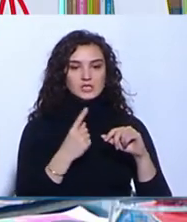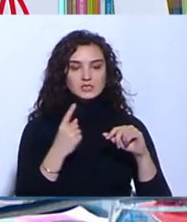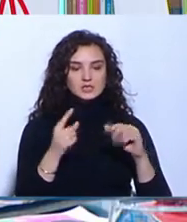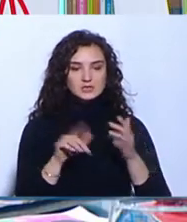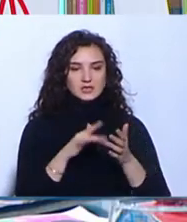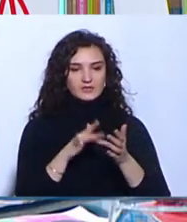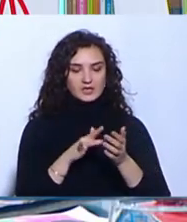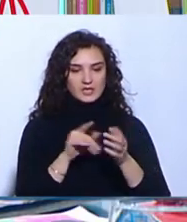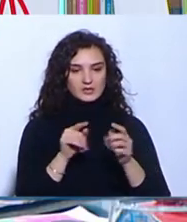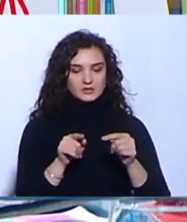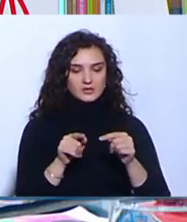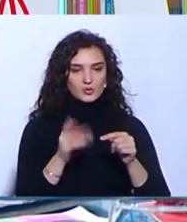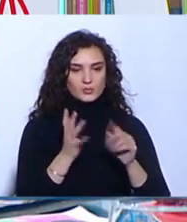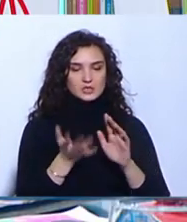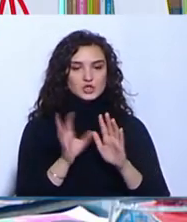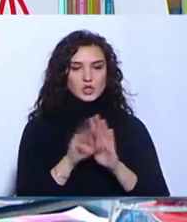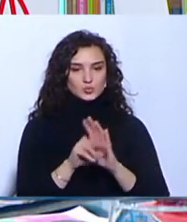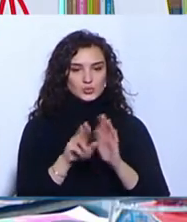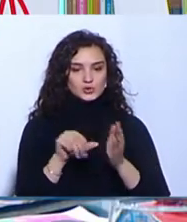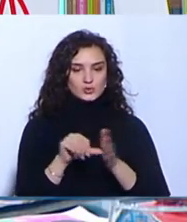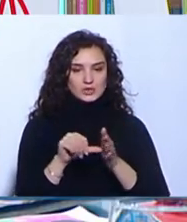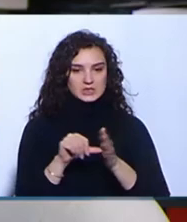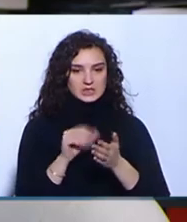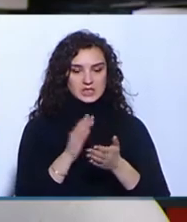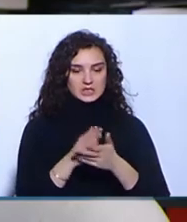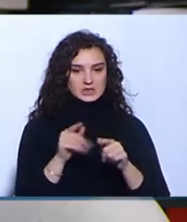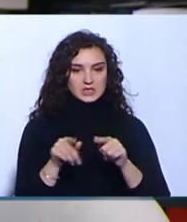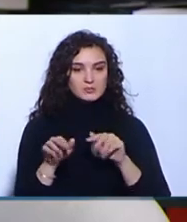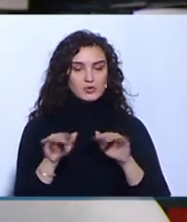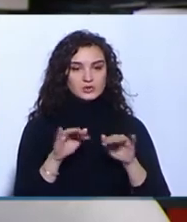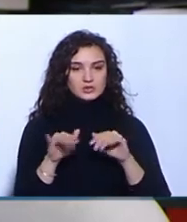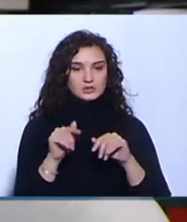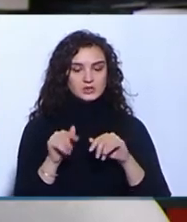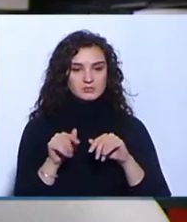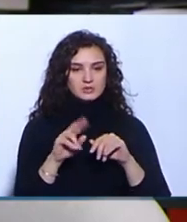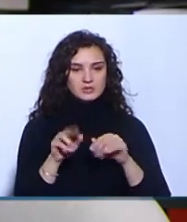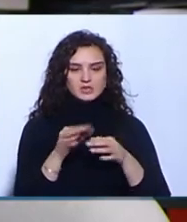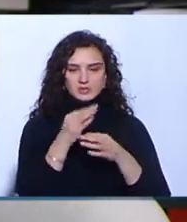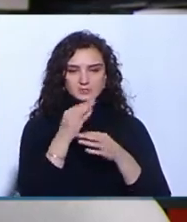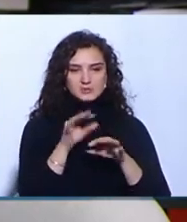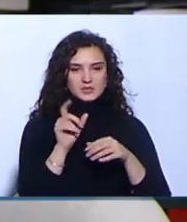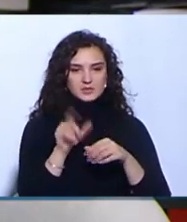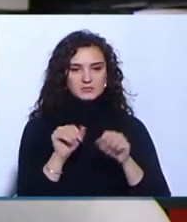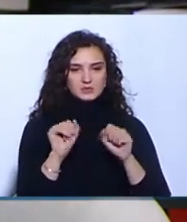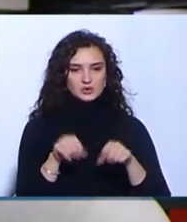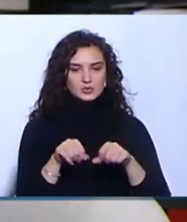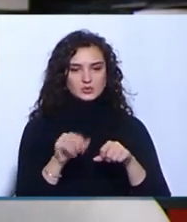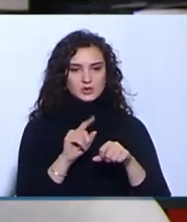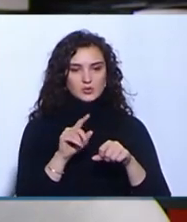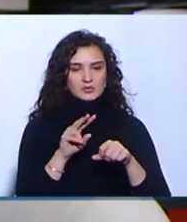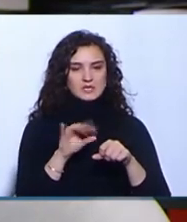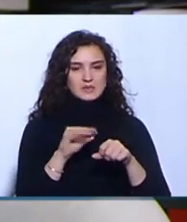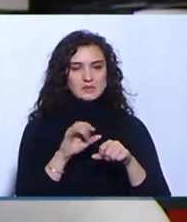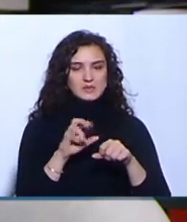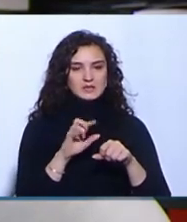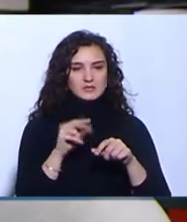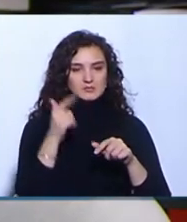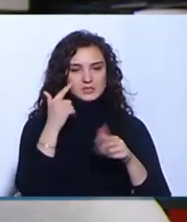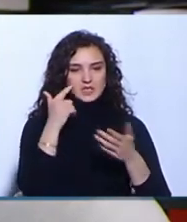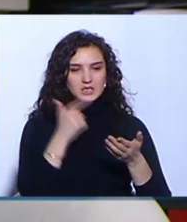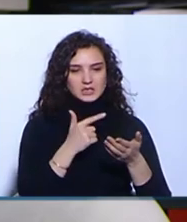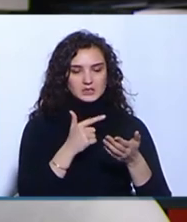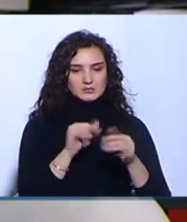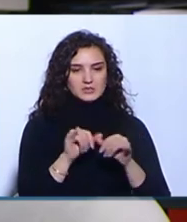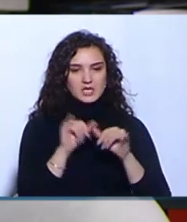ქვეყანა, რომელიც ჩართულია და მონაწილე არის ამ ღონისძიების და ნებისმიერ ადამიანს შეუძლია, რომ ლიმფედემის განათლების